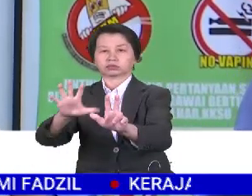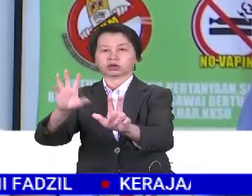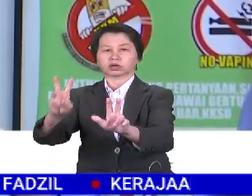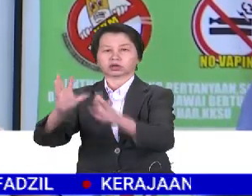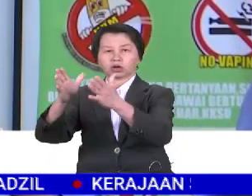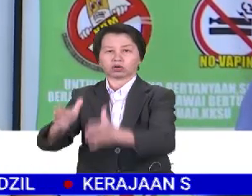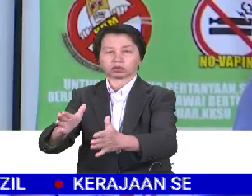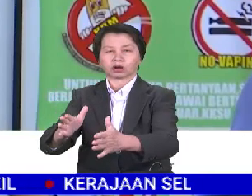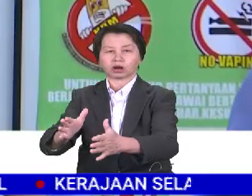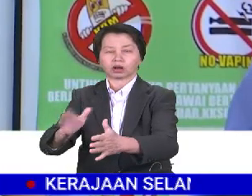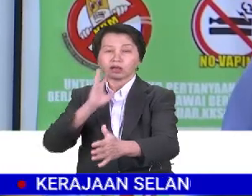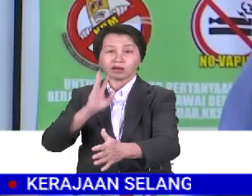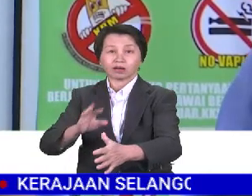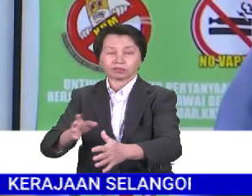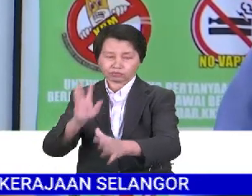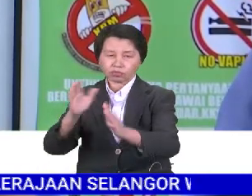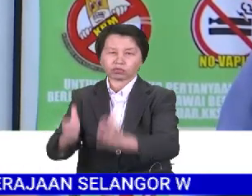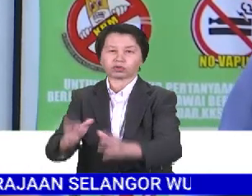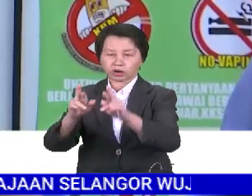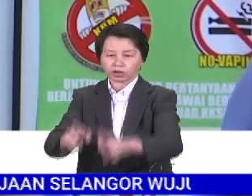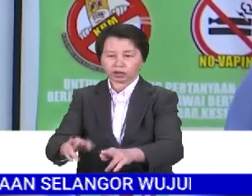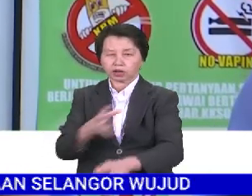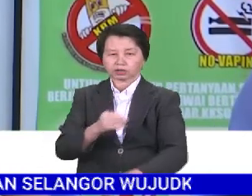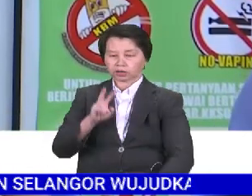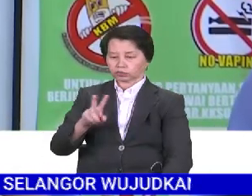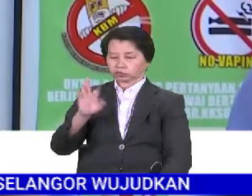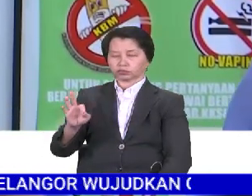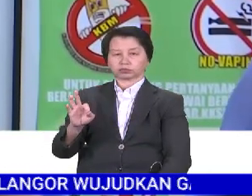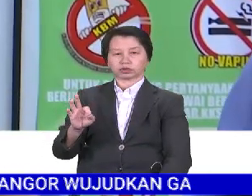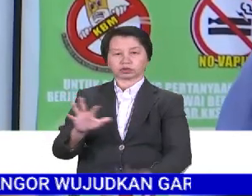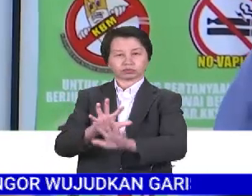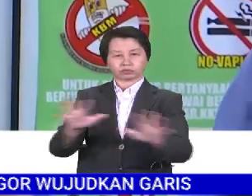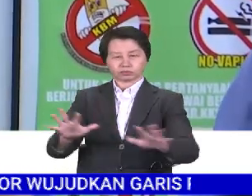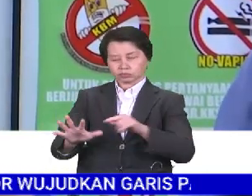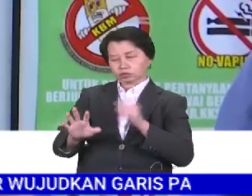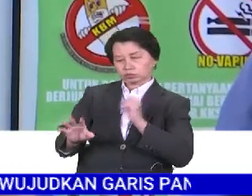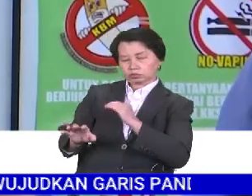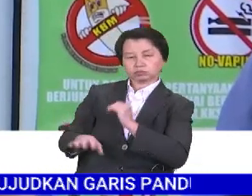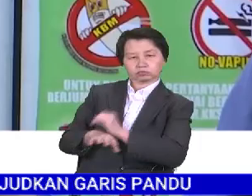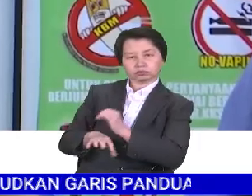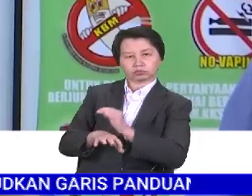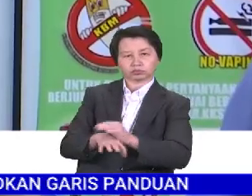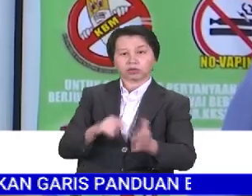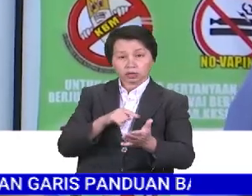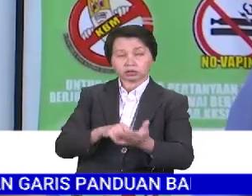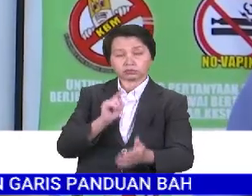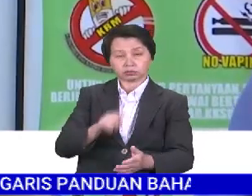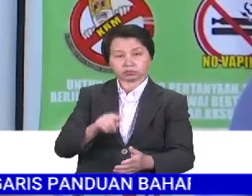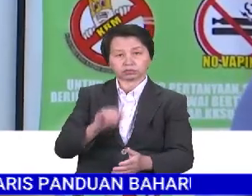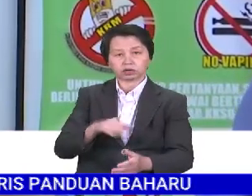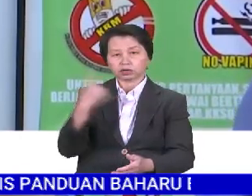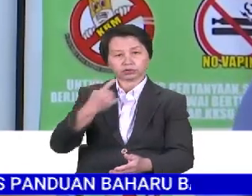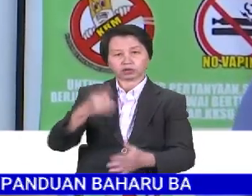356 masa banjir dan juga 29 frontliners lah setakat ini. Dan perkara ini memang kita